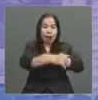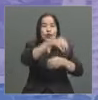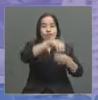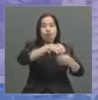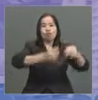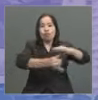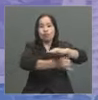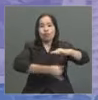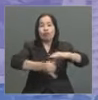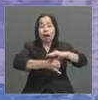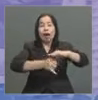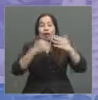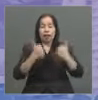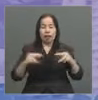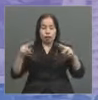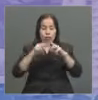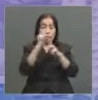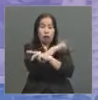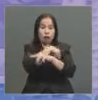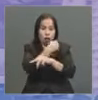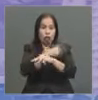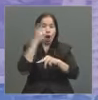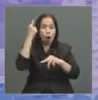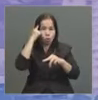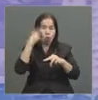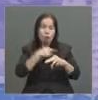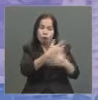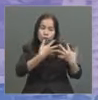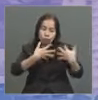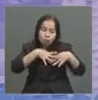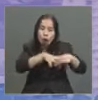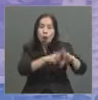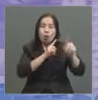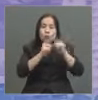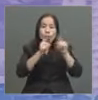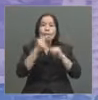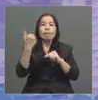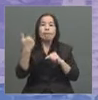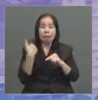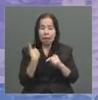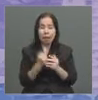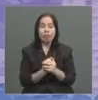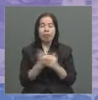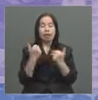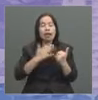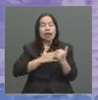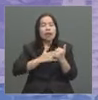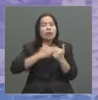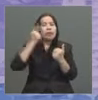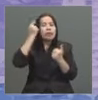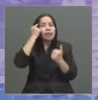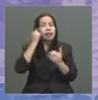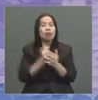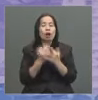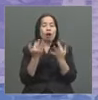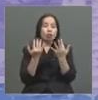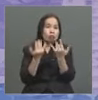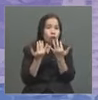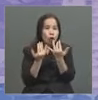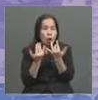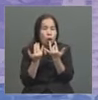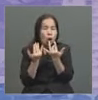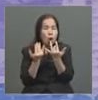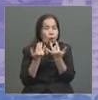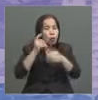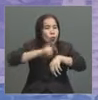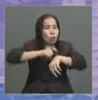ารือกันทำอย่างไรให้มีการมาตรการที่เข้มข้นในการเข้ามานะครับก็อันนี้ผมคิดว่าคงจะต้องรอติดตามอีกสักระยะ